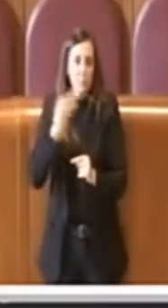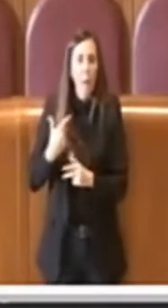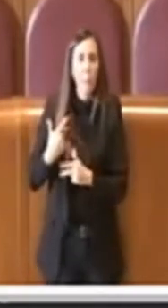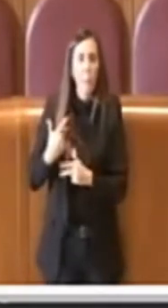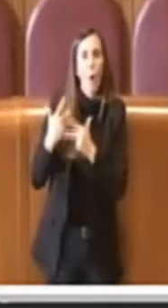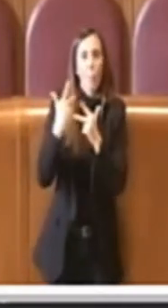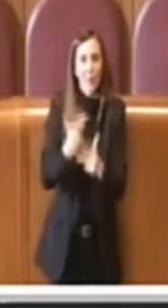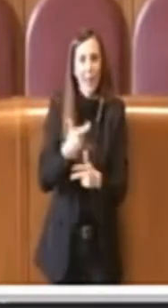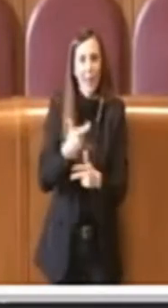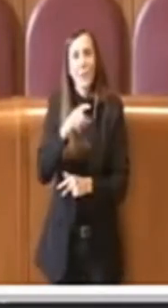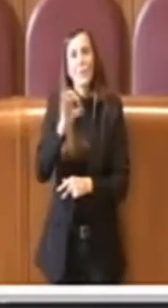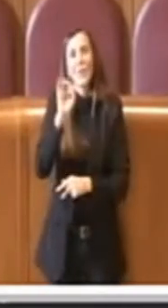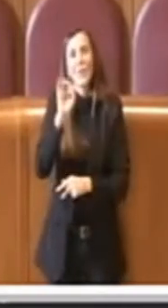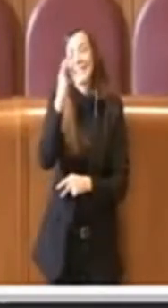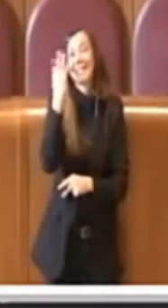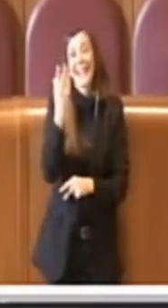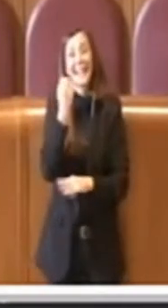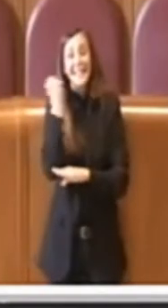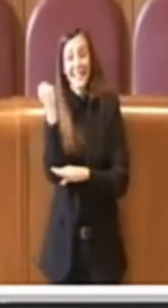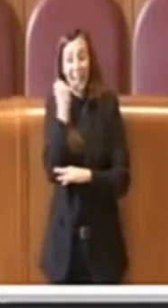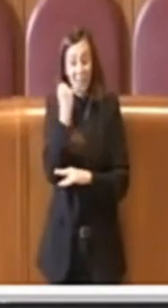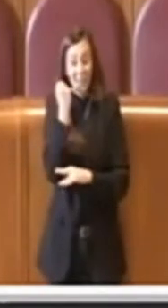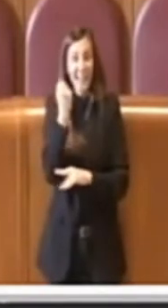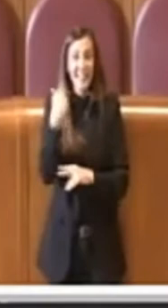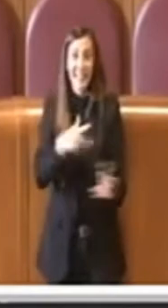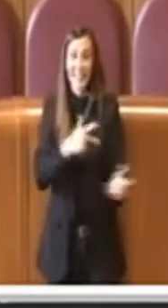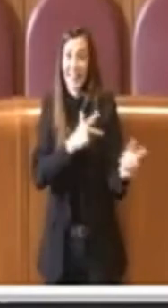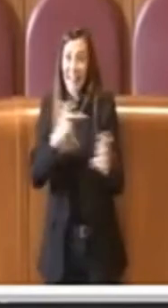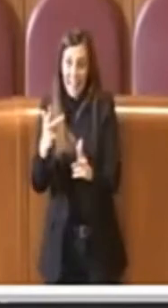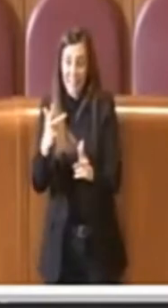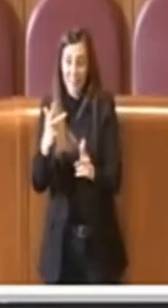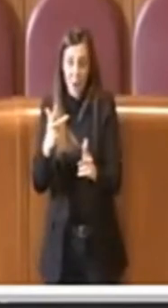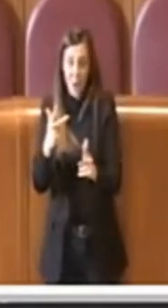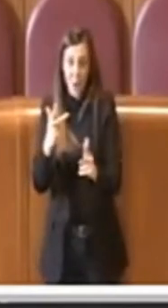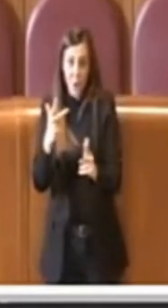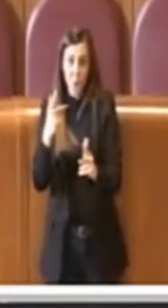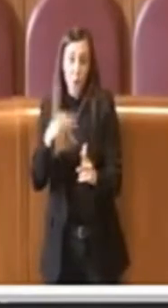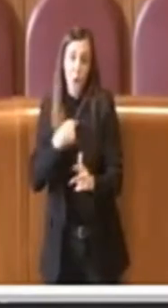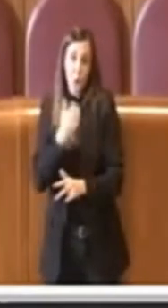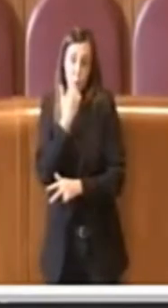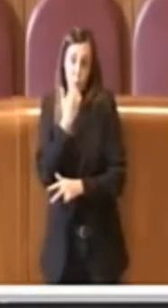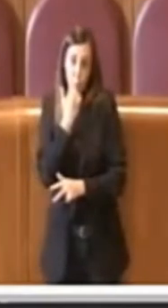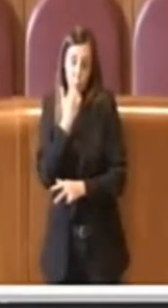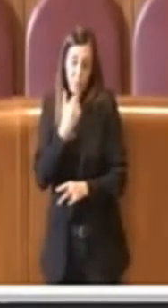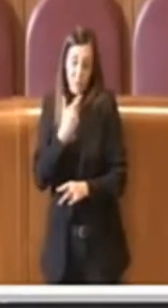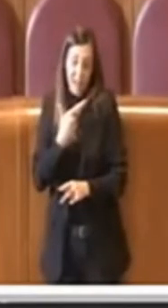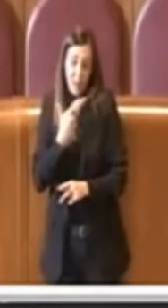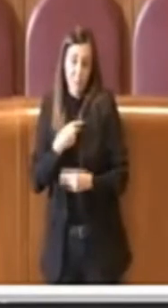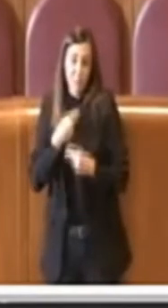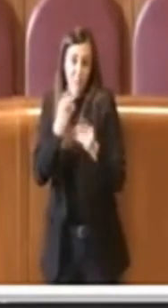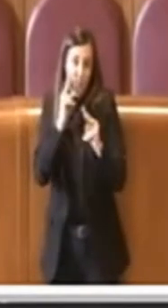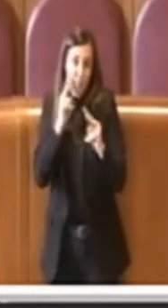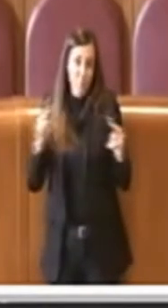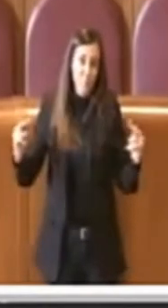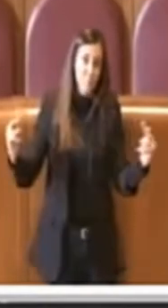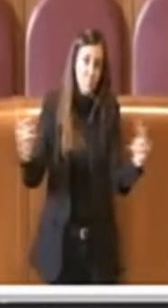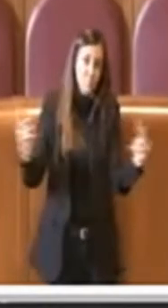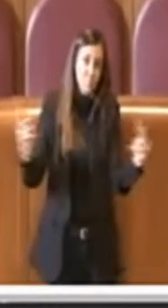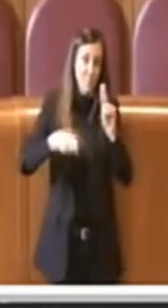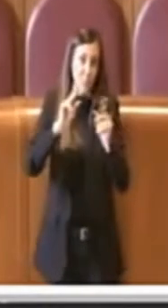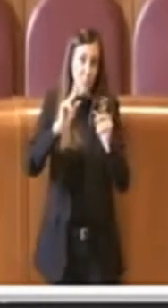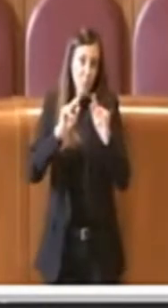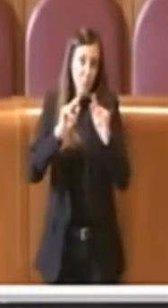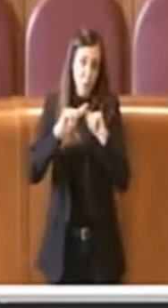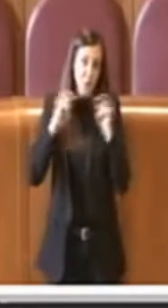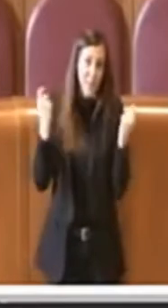sarà mai efficiente se non ci sono le infrastrutture necessarie. Quindi ecco, chiedo scusa se ho un pochino ampliato gli orizzonti, però diciamo la delibera di oggi